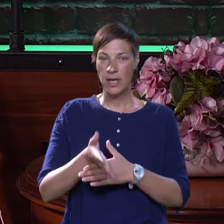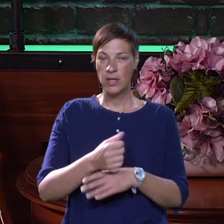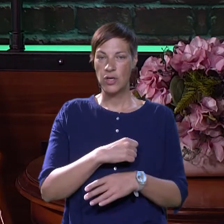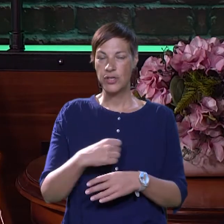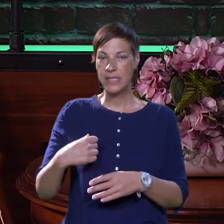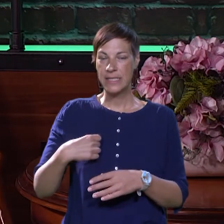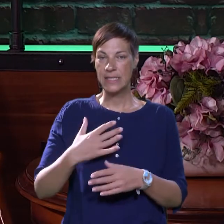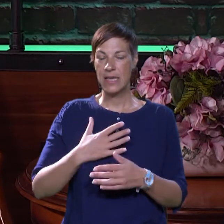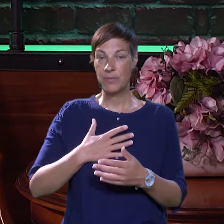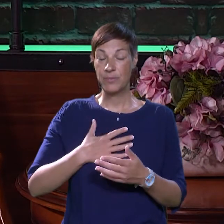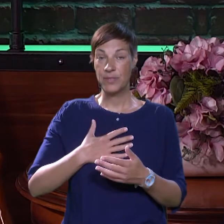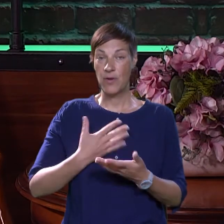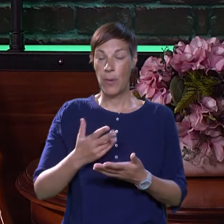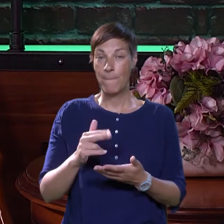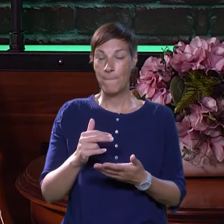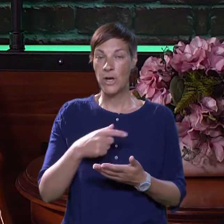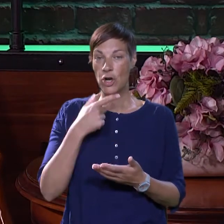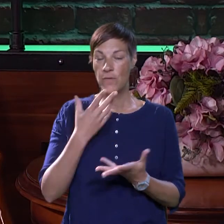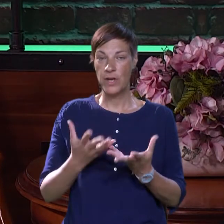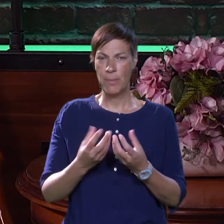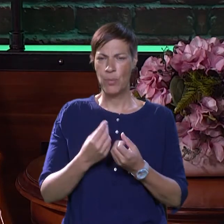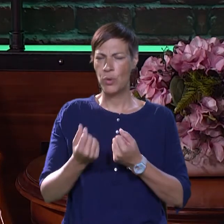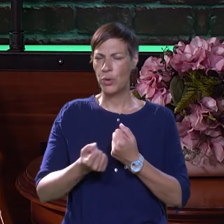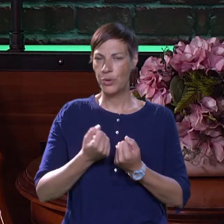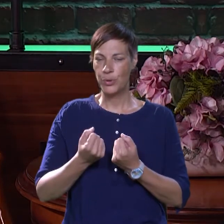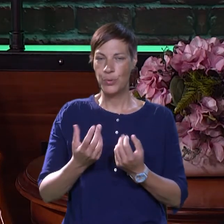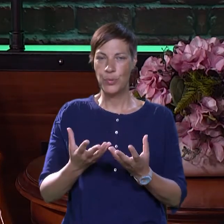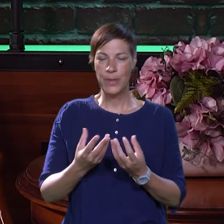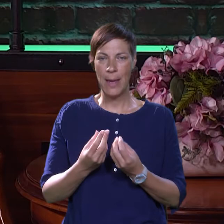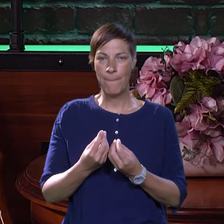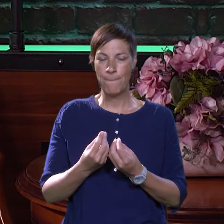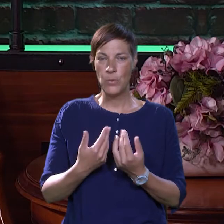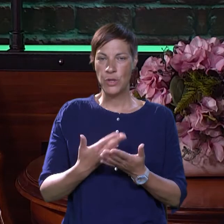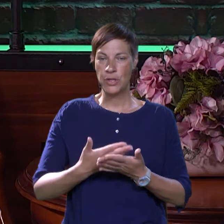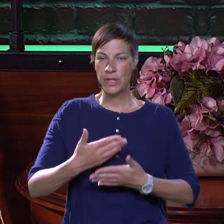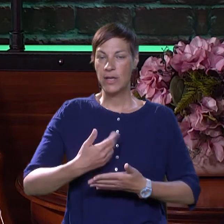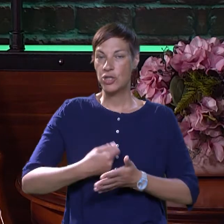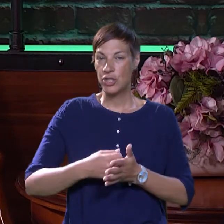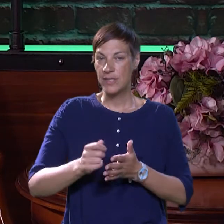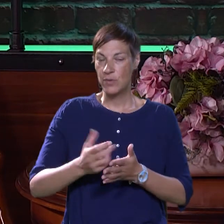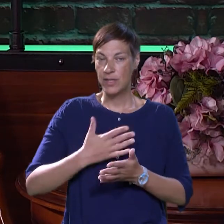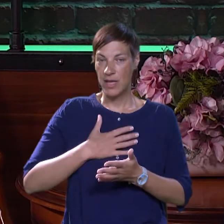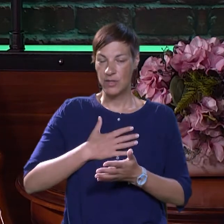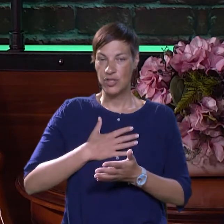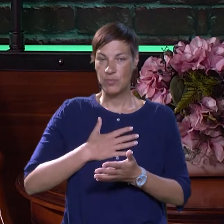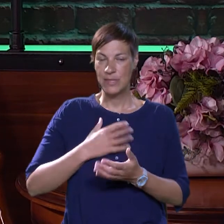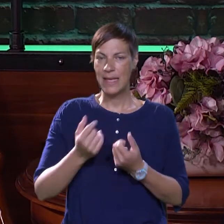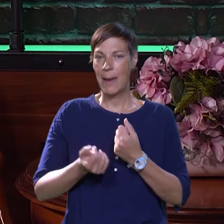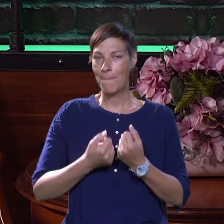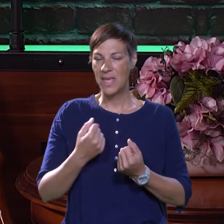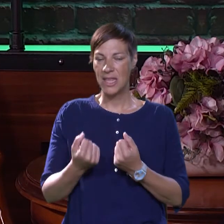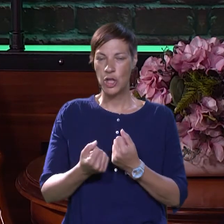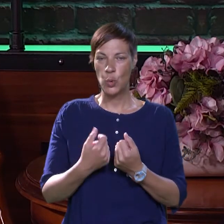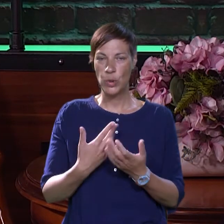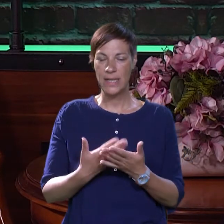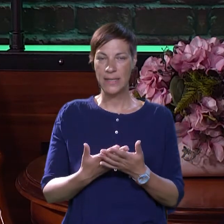kroz samu svoju fenomenologiju postojanja govori o jako puno truda, jako puno toga, dakle, što se ulaže, pa tako smo se i mi